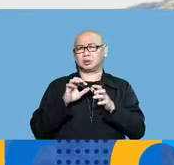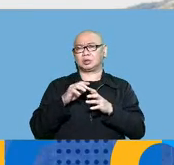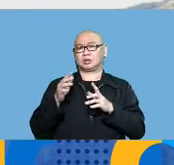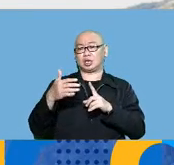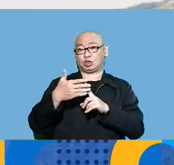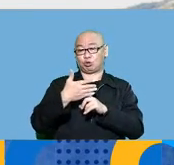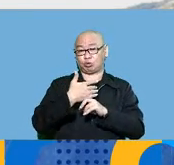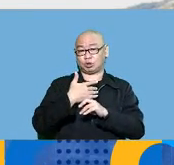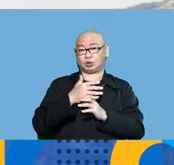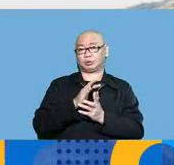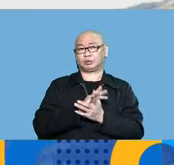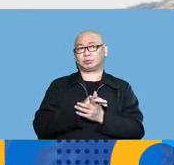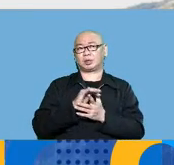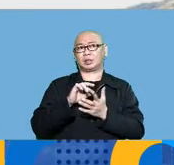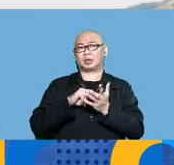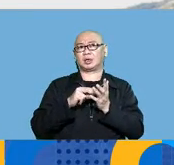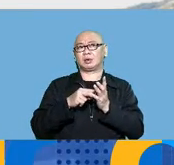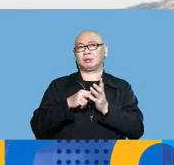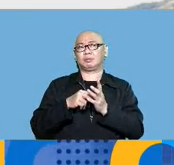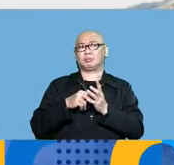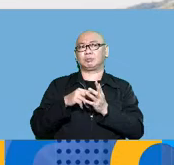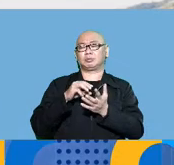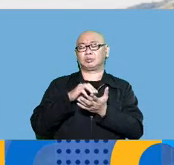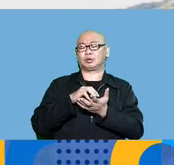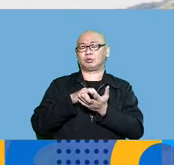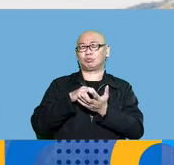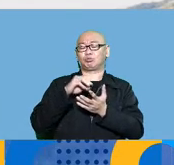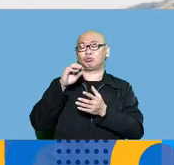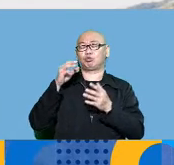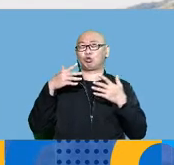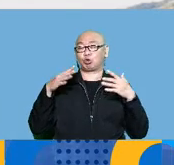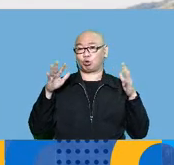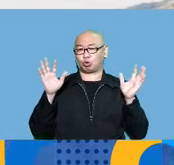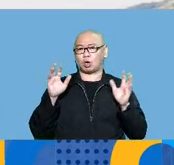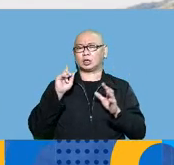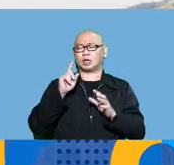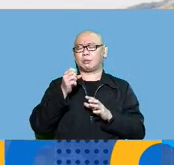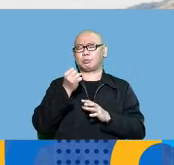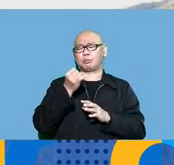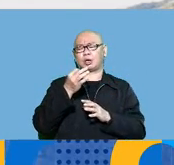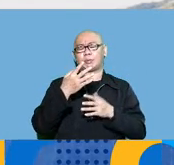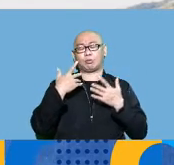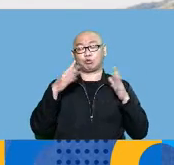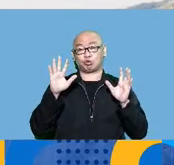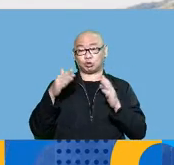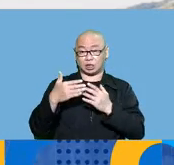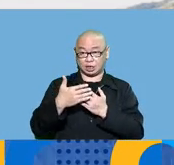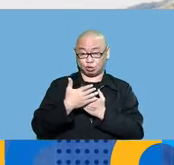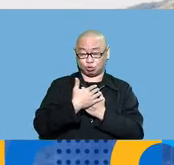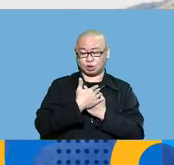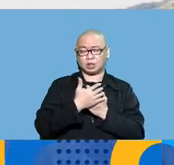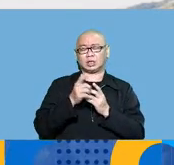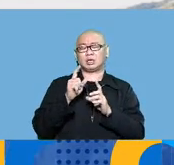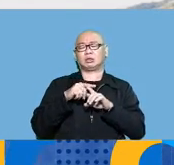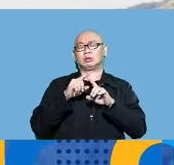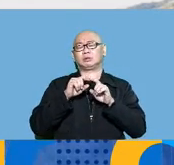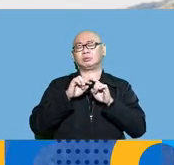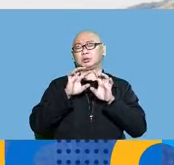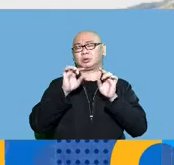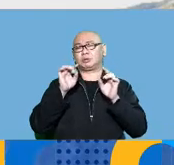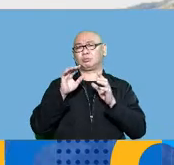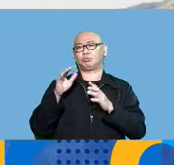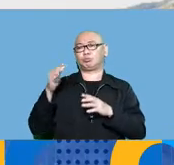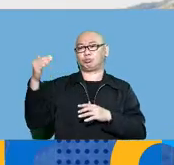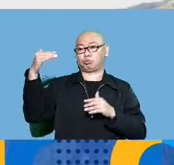sebagai important bird area atau daerah penting burung karena keberadaan beberapa jenis burung dilindungi dan sebagai lintasan burung